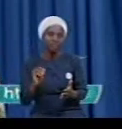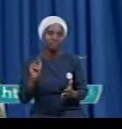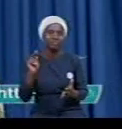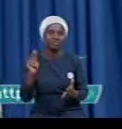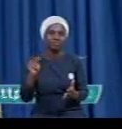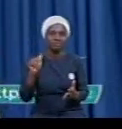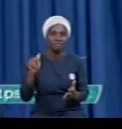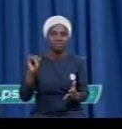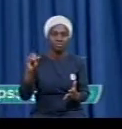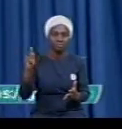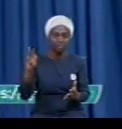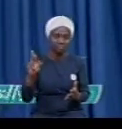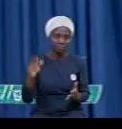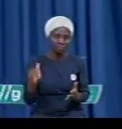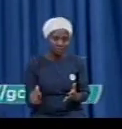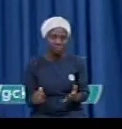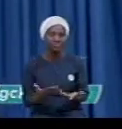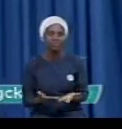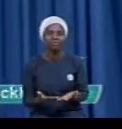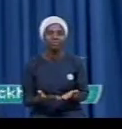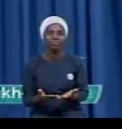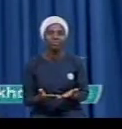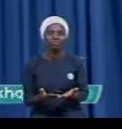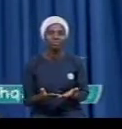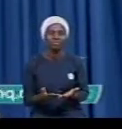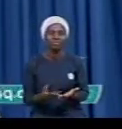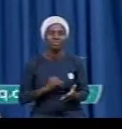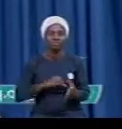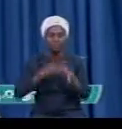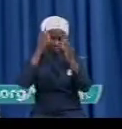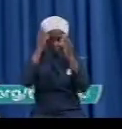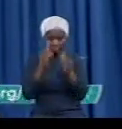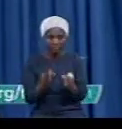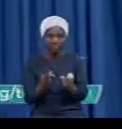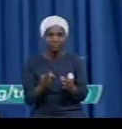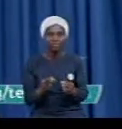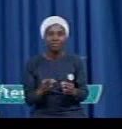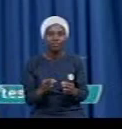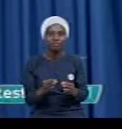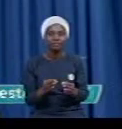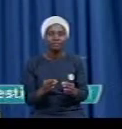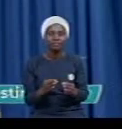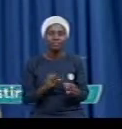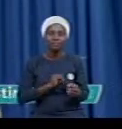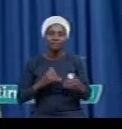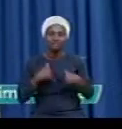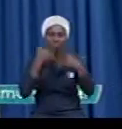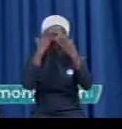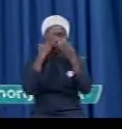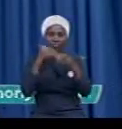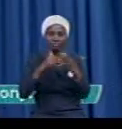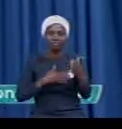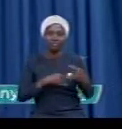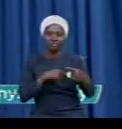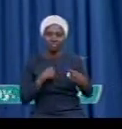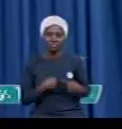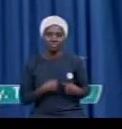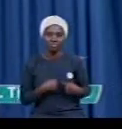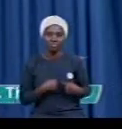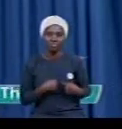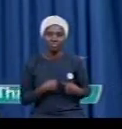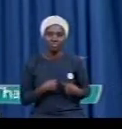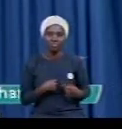jike pe won o ni eri mo wa pinu mo lo le nijo won ri pe ibanuje wa ninu okan mi idi ti ibanuje si fi wa ninu okan mi na ni pe